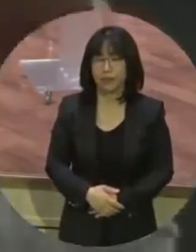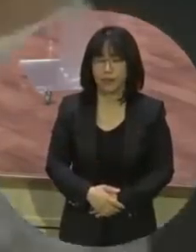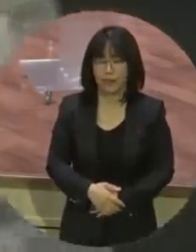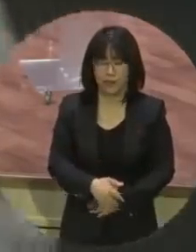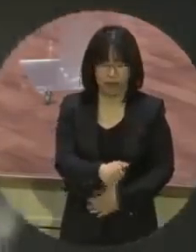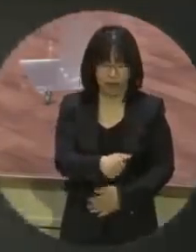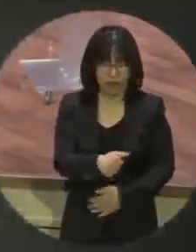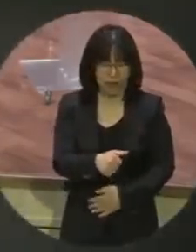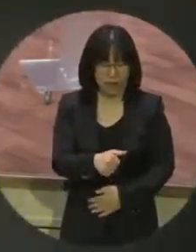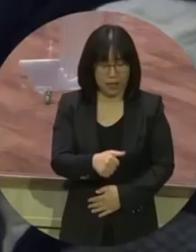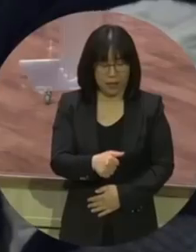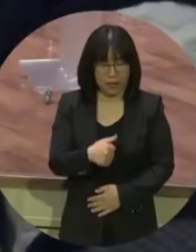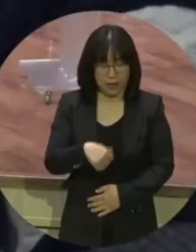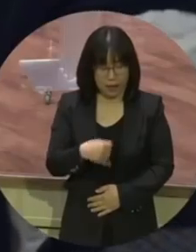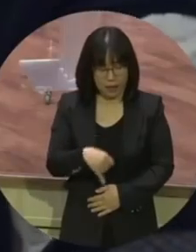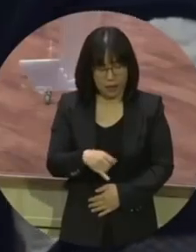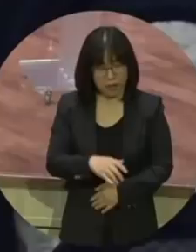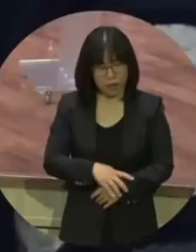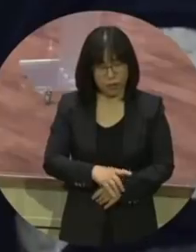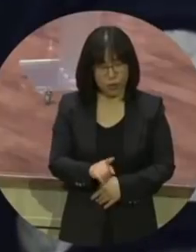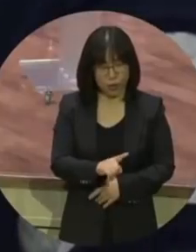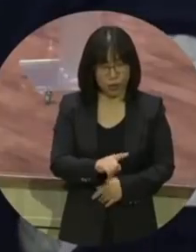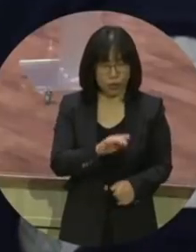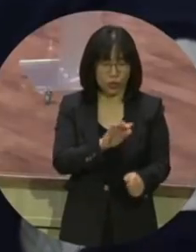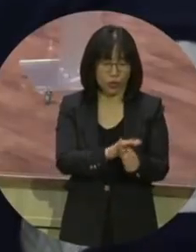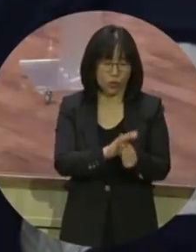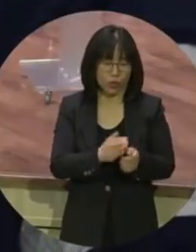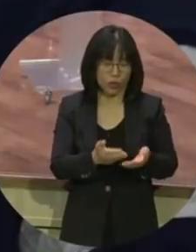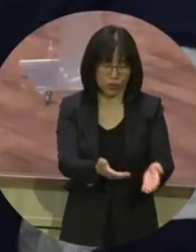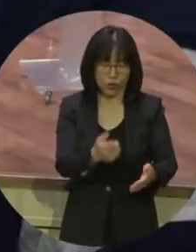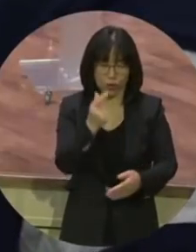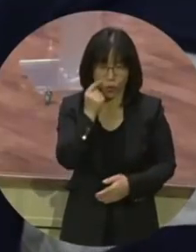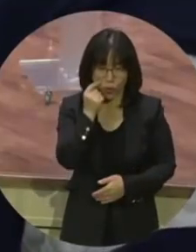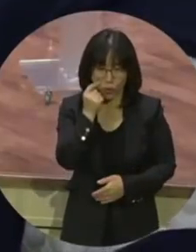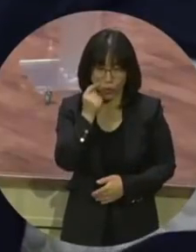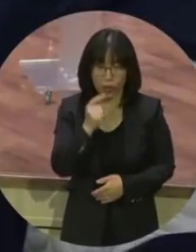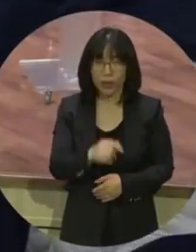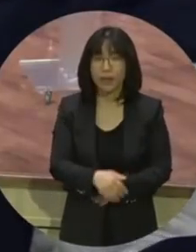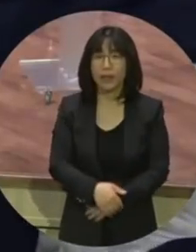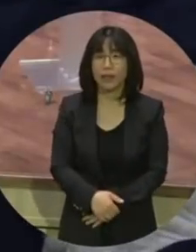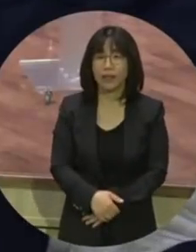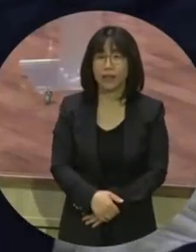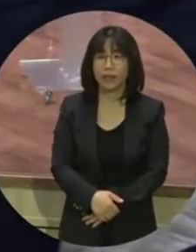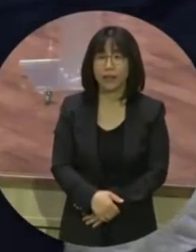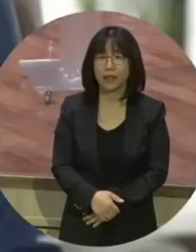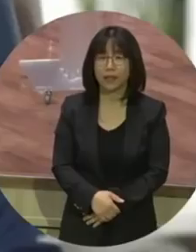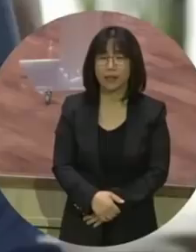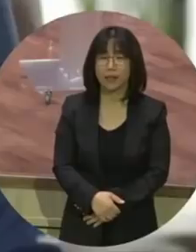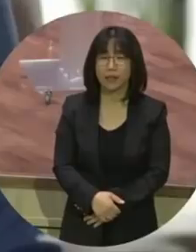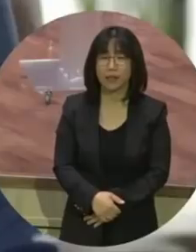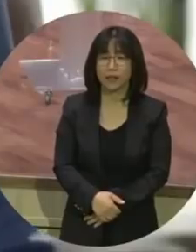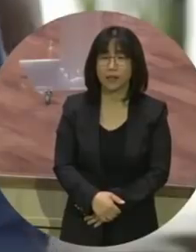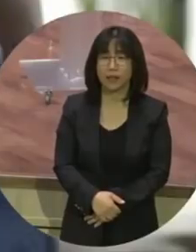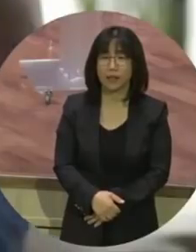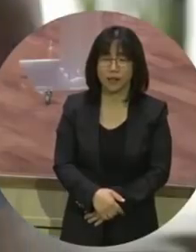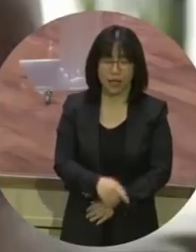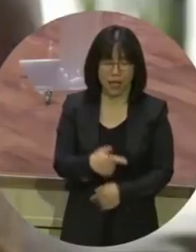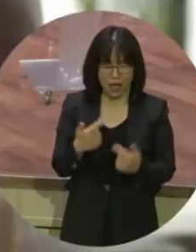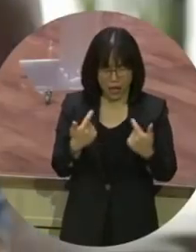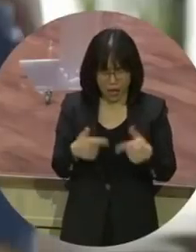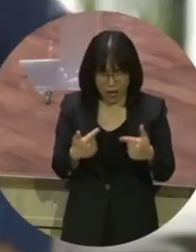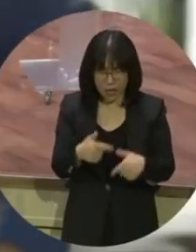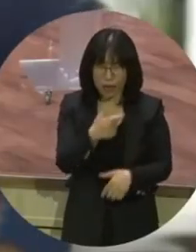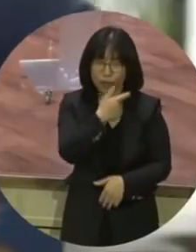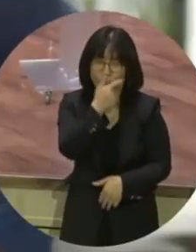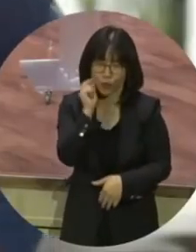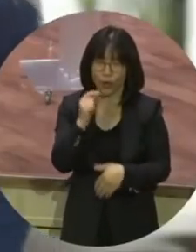바꿀 수도 없는 것이고 크게 뭐 도와주지도 못했고 했는데 그들이 알아서 잘 커가지고 계속 부족한 게 부모